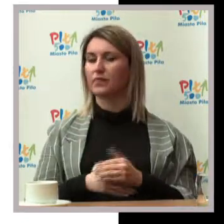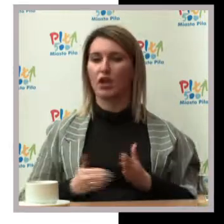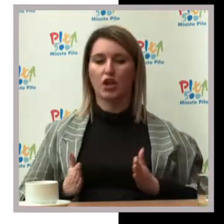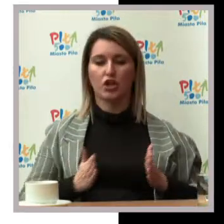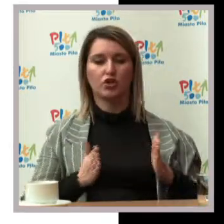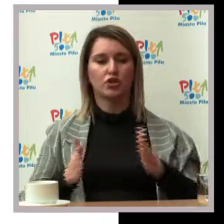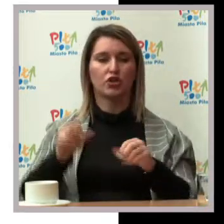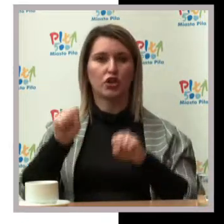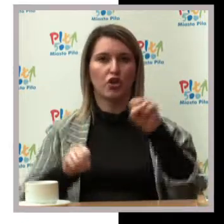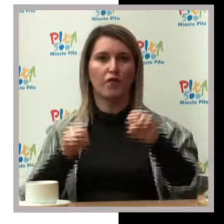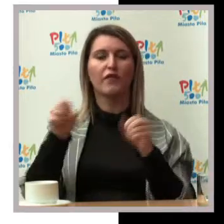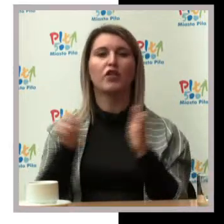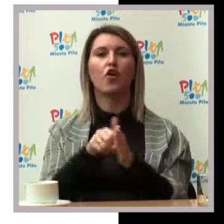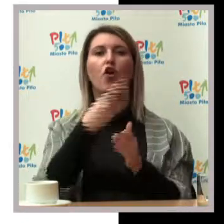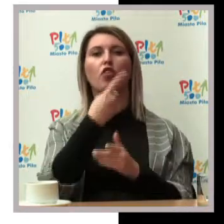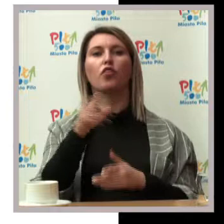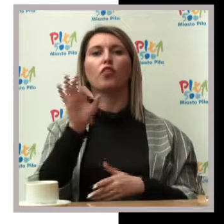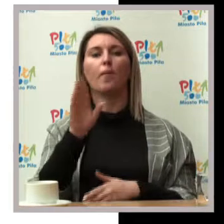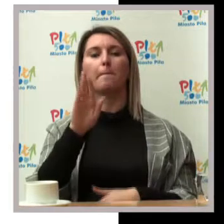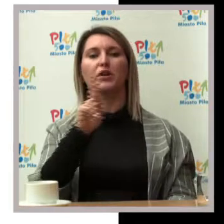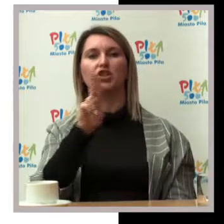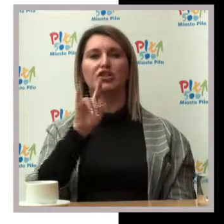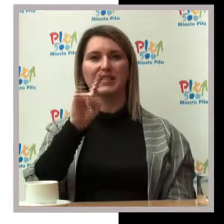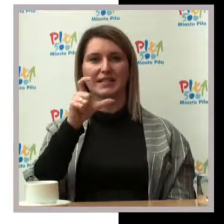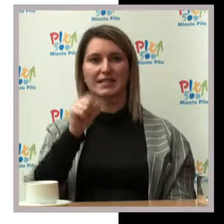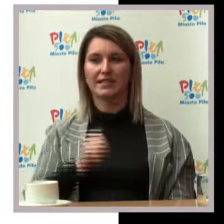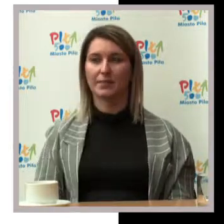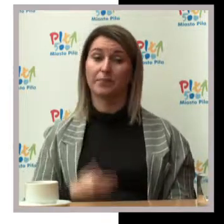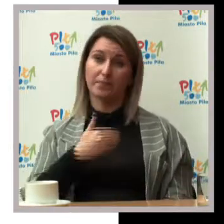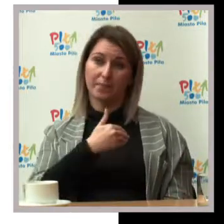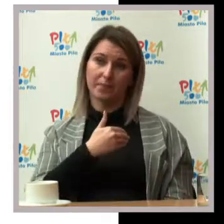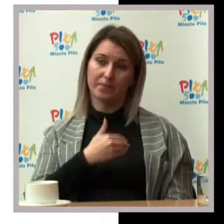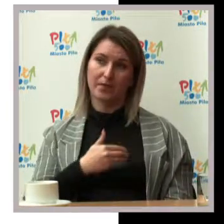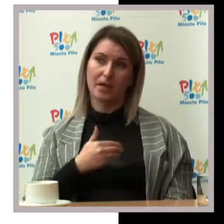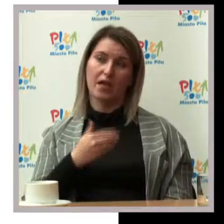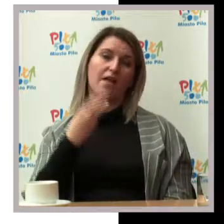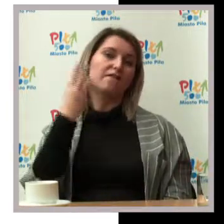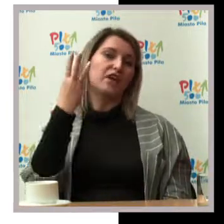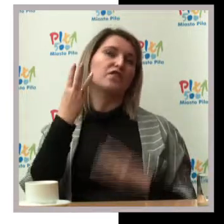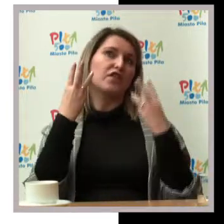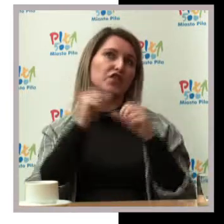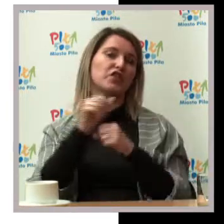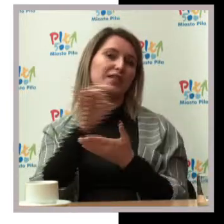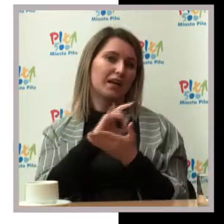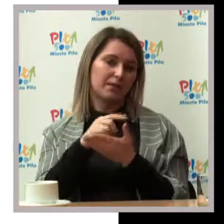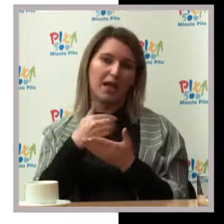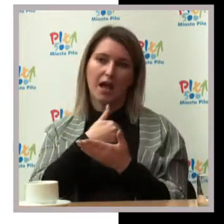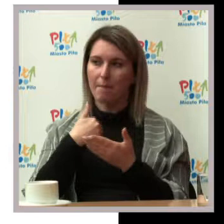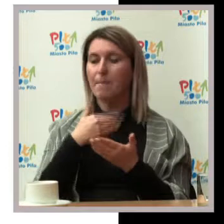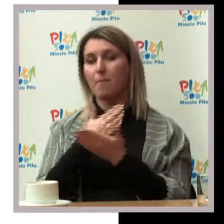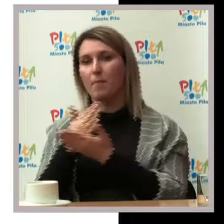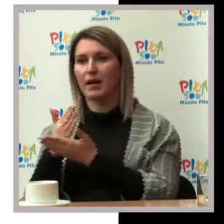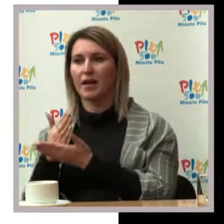ścieżki rowerowej do Dobrzycy. My jesteśmy partnerem, liderem tego projektu jest gmina Szydłowo, która poprosiła Urząd